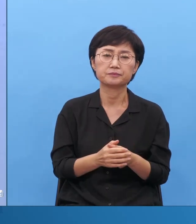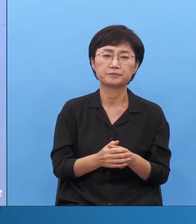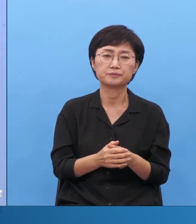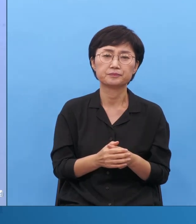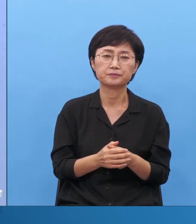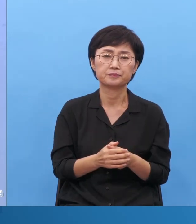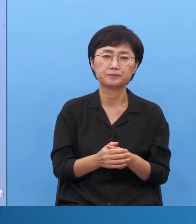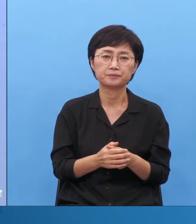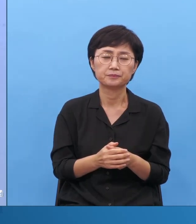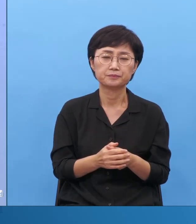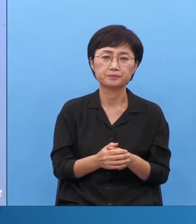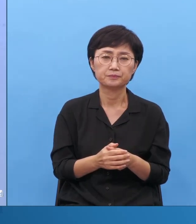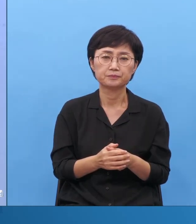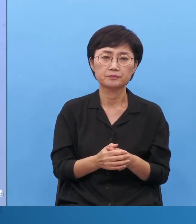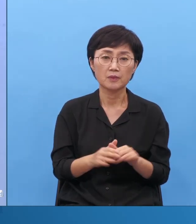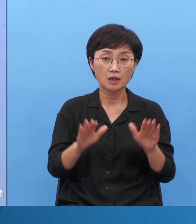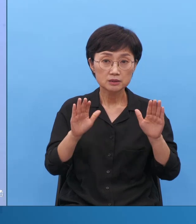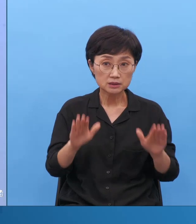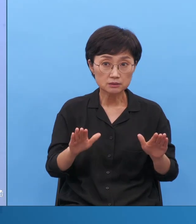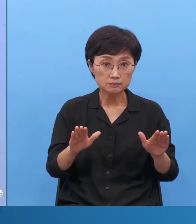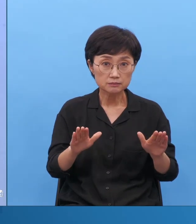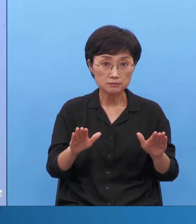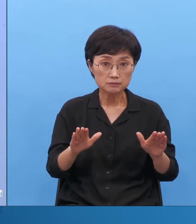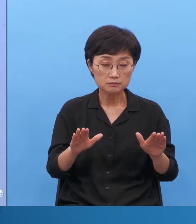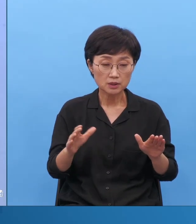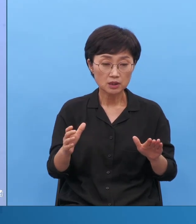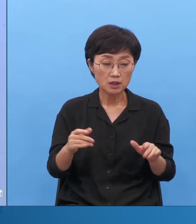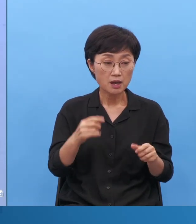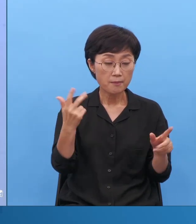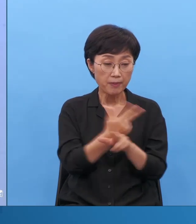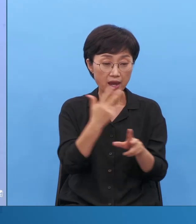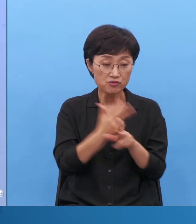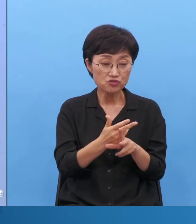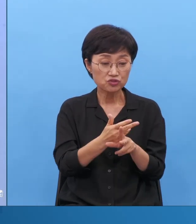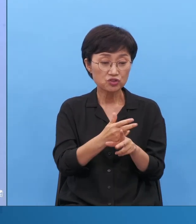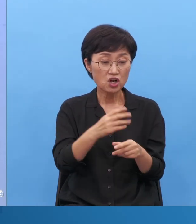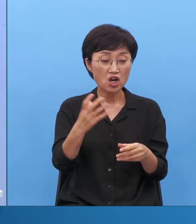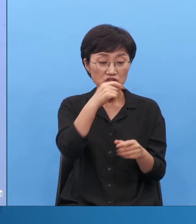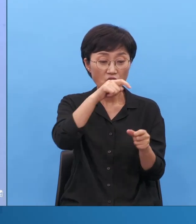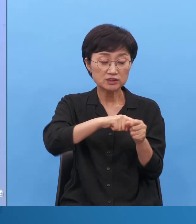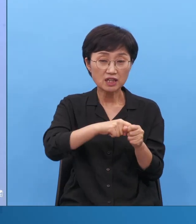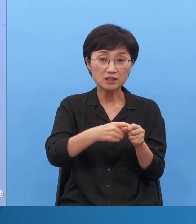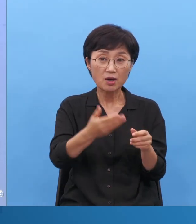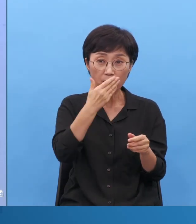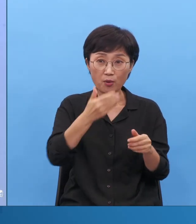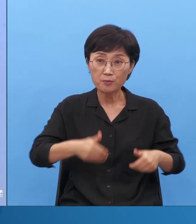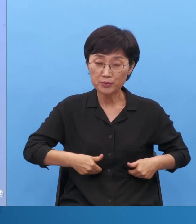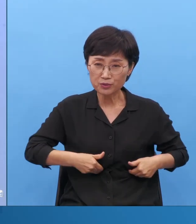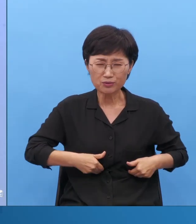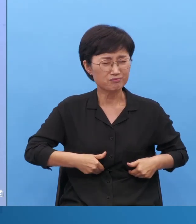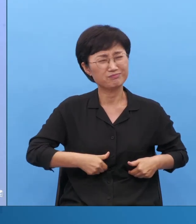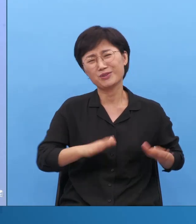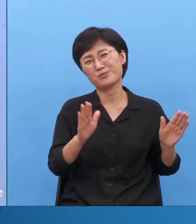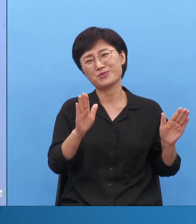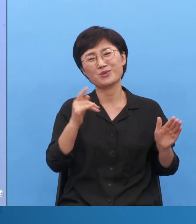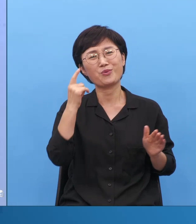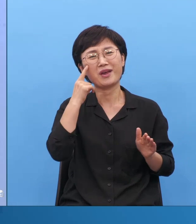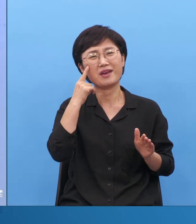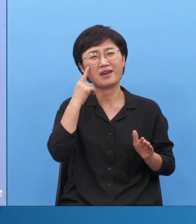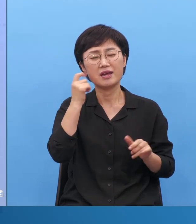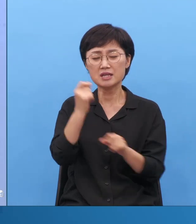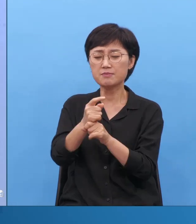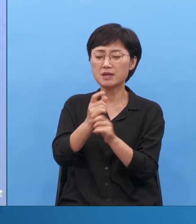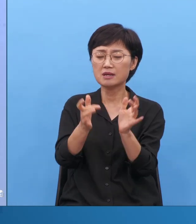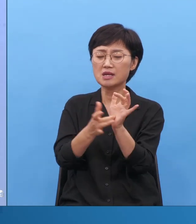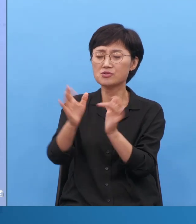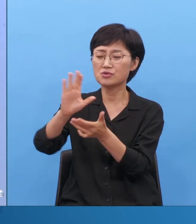darkness. 지금 뭐 성찬식 할 필요 없잖아요. 예수 그리스도 이름으로 여러분이 이 기도할 필요 있어요. And we don't have to have communion all the time, but just in the name of Jesus